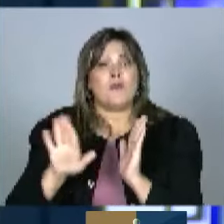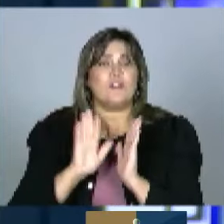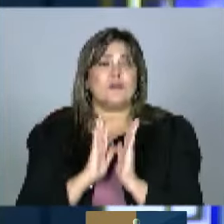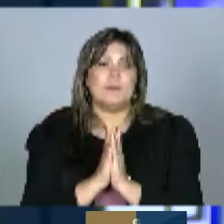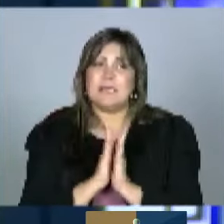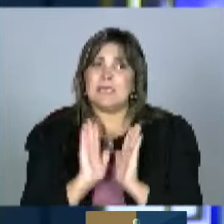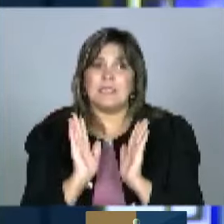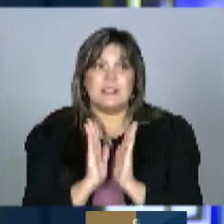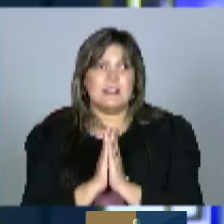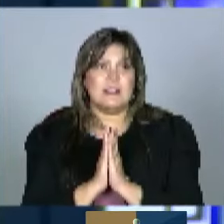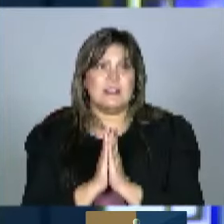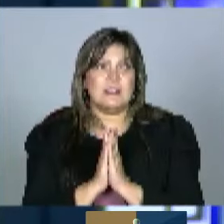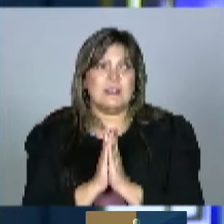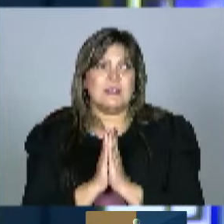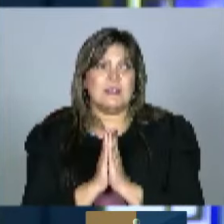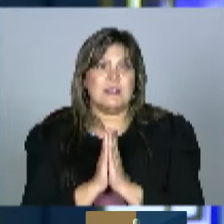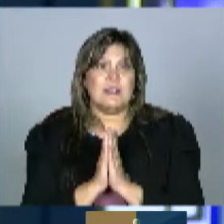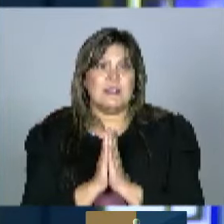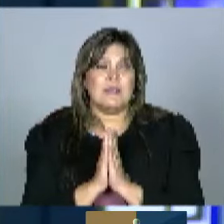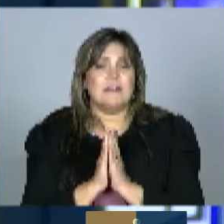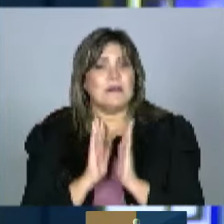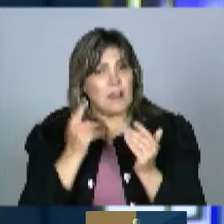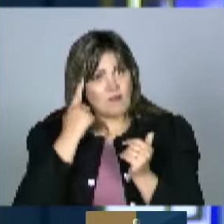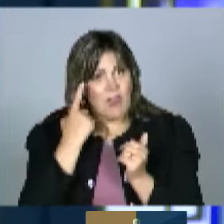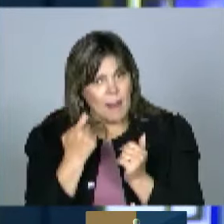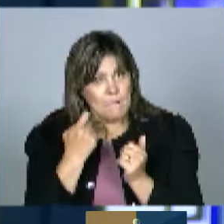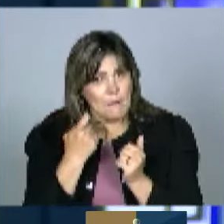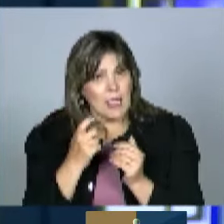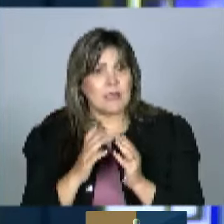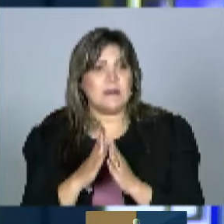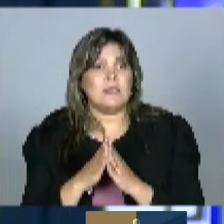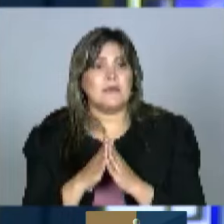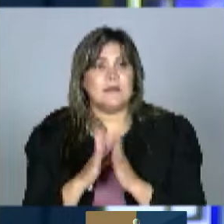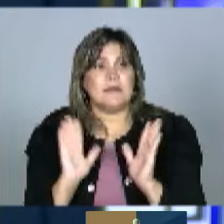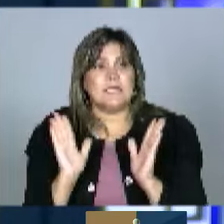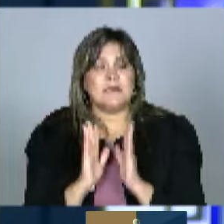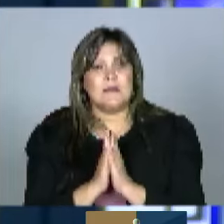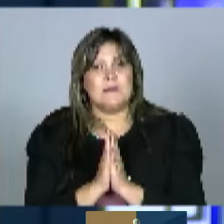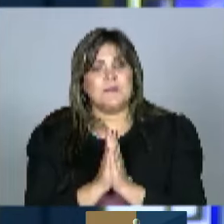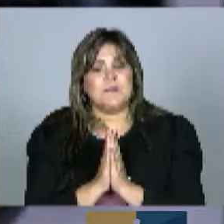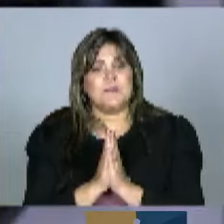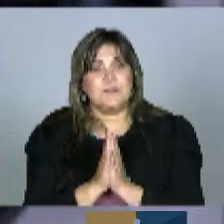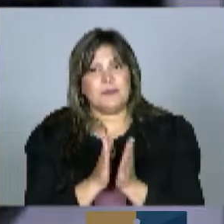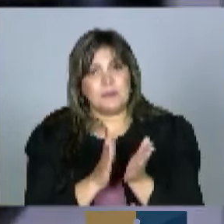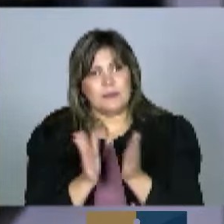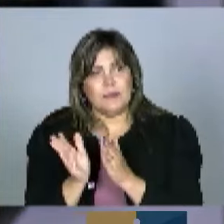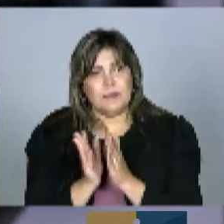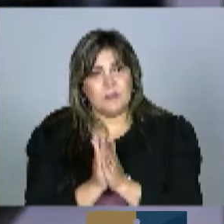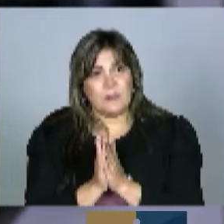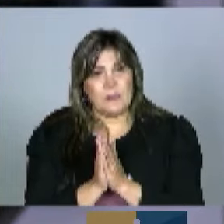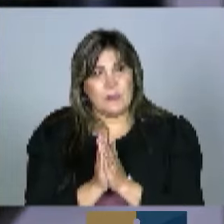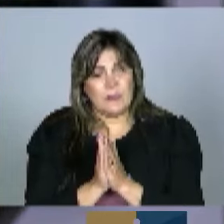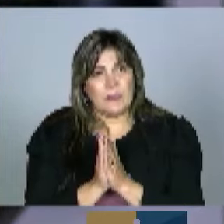المخزن بس تمام استاذ عزيز طيب يعني